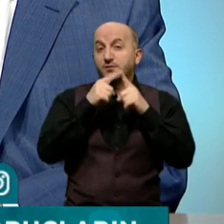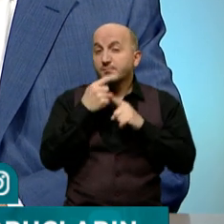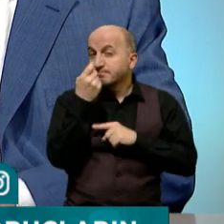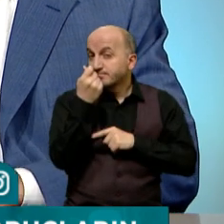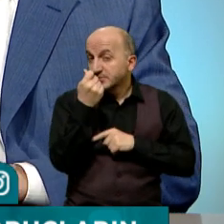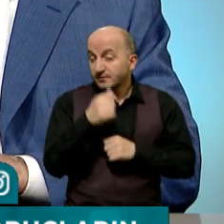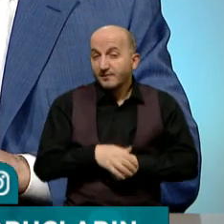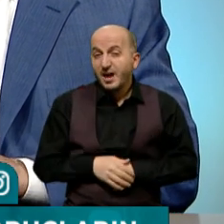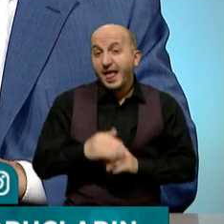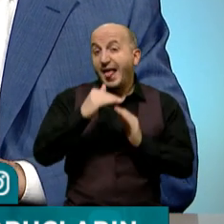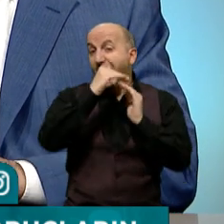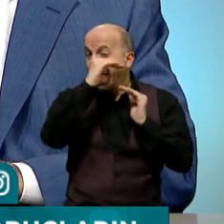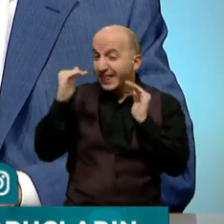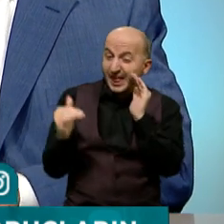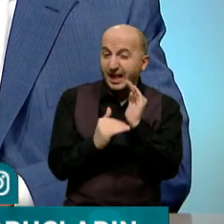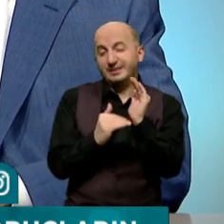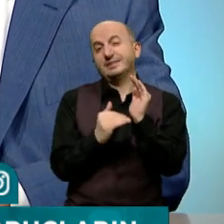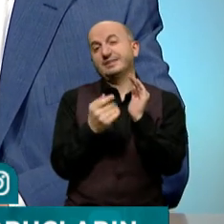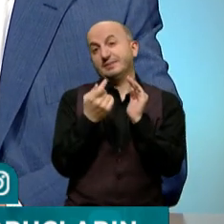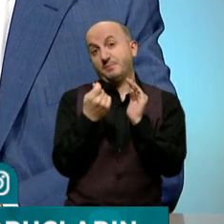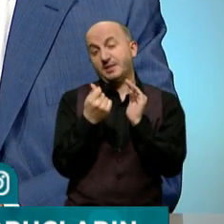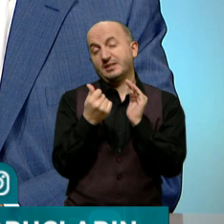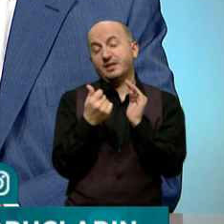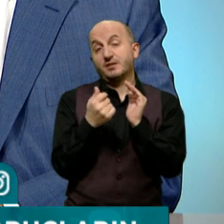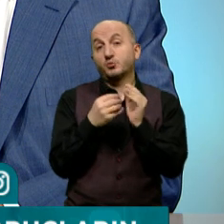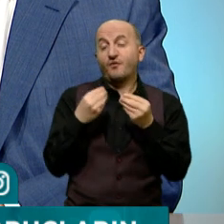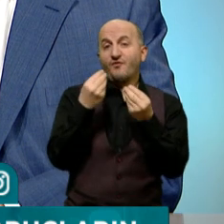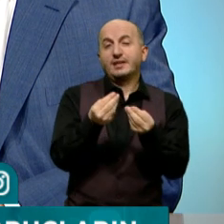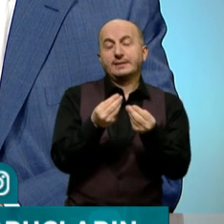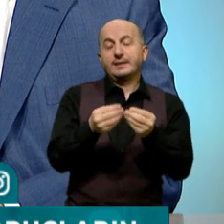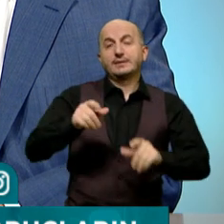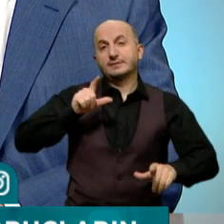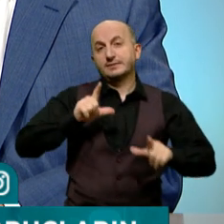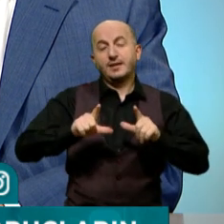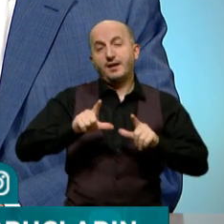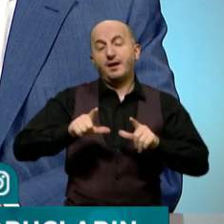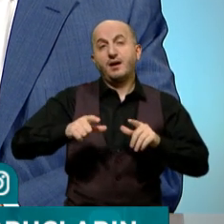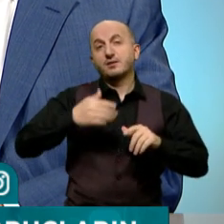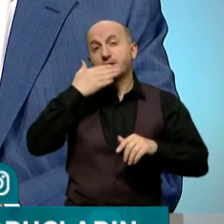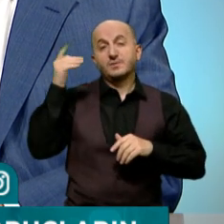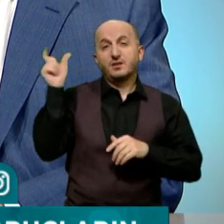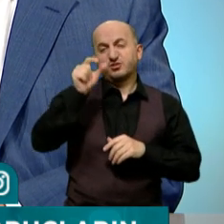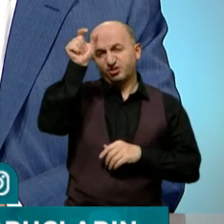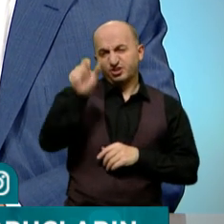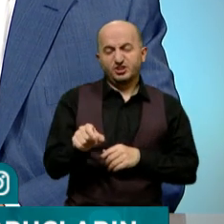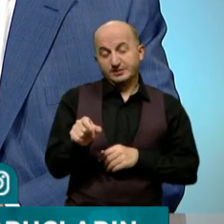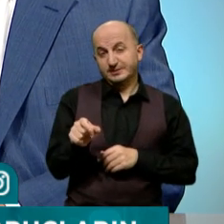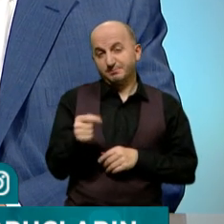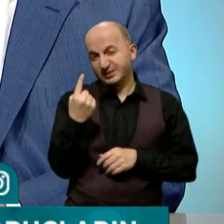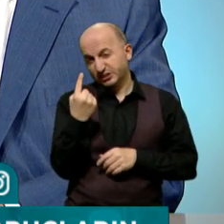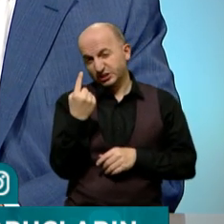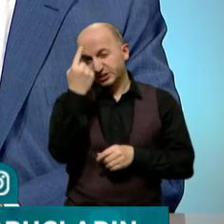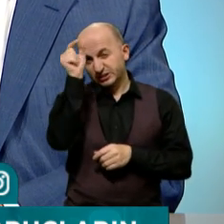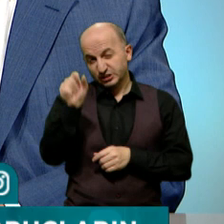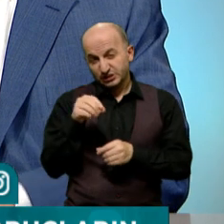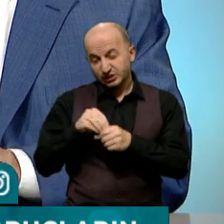aslında asgari miktardır. Bunu verirken gerek Ramazan'da kişi başına verilen